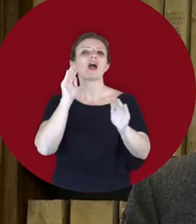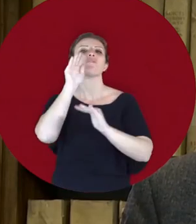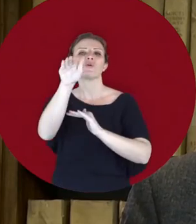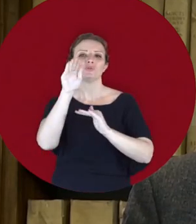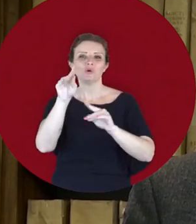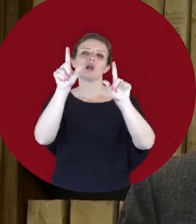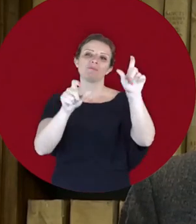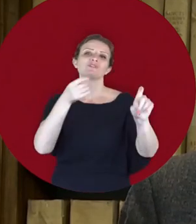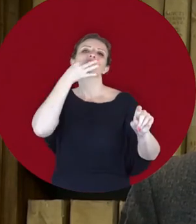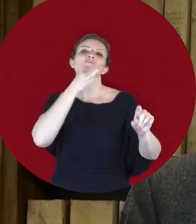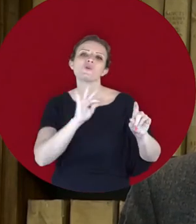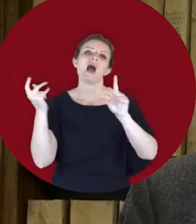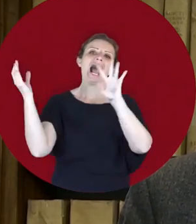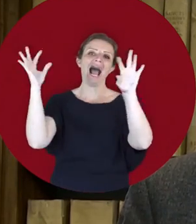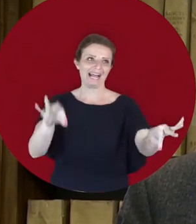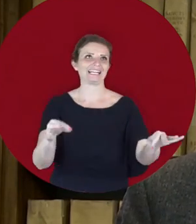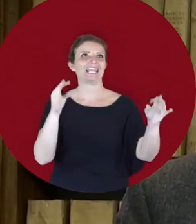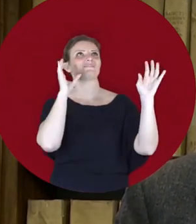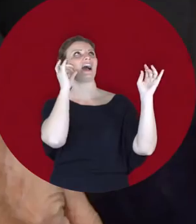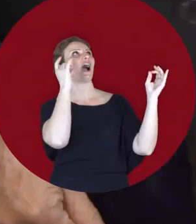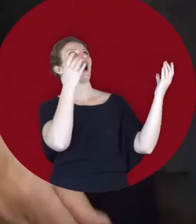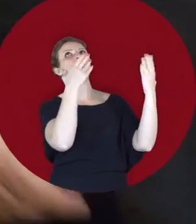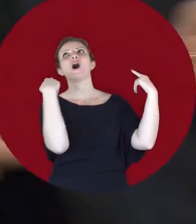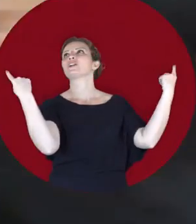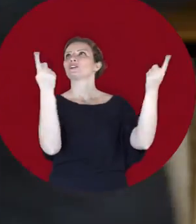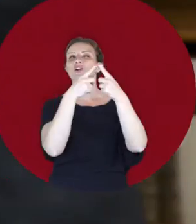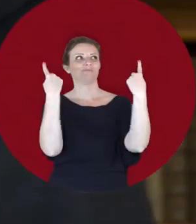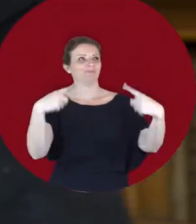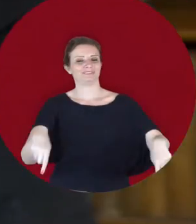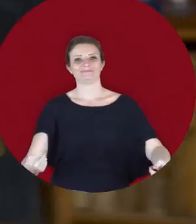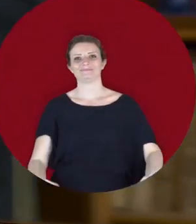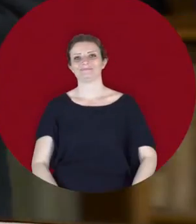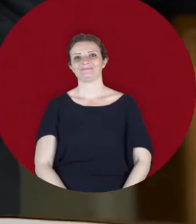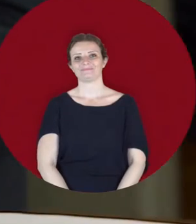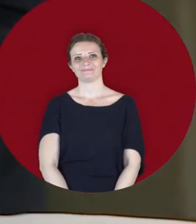merito nostro, qualcuno possa vedere la bellezza qui custodita.